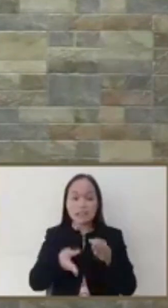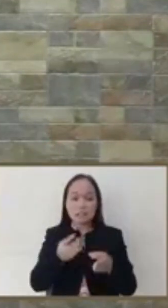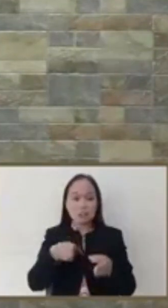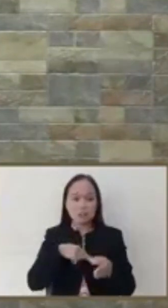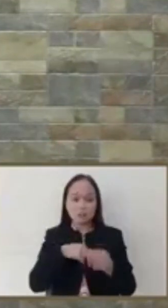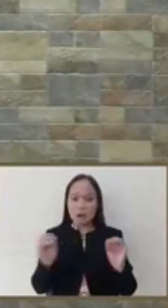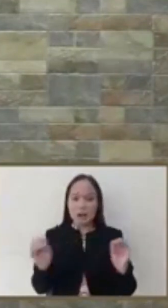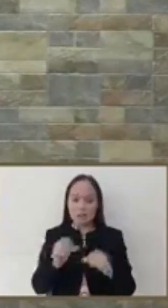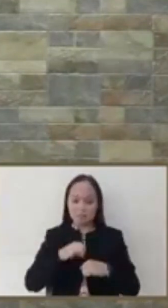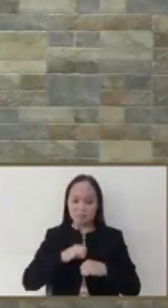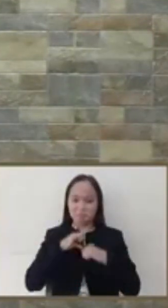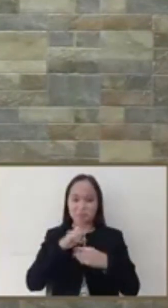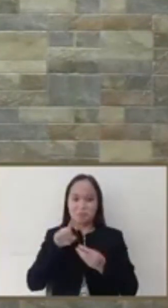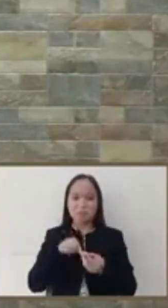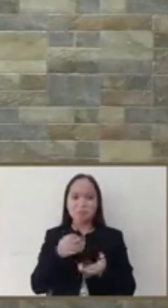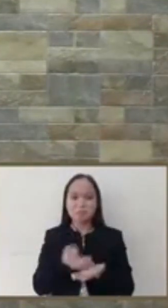kayamanan?